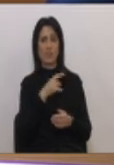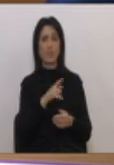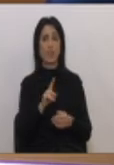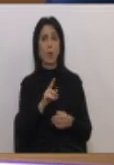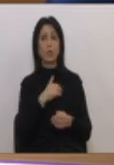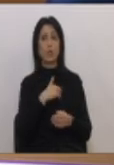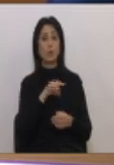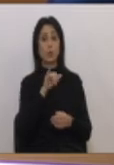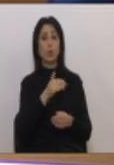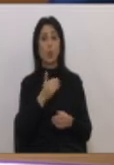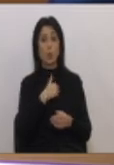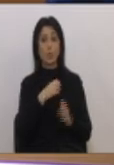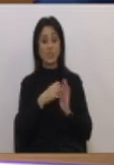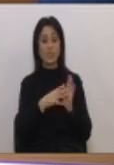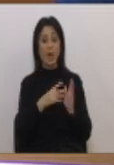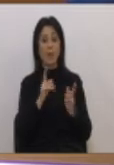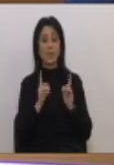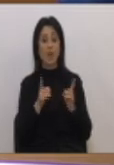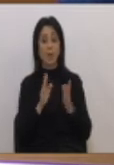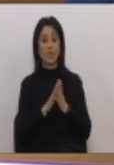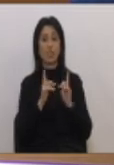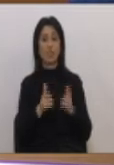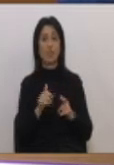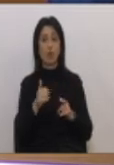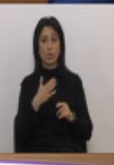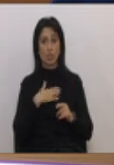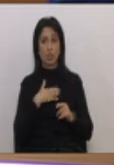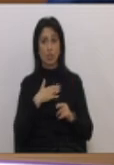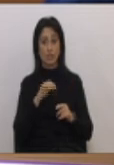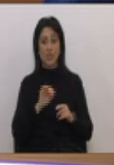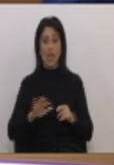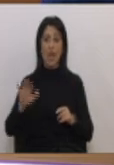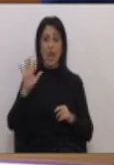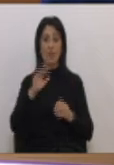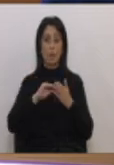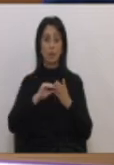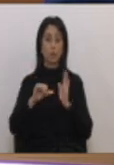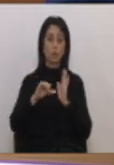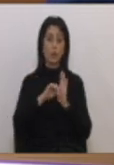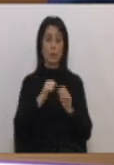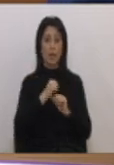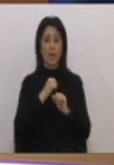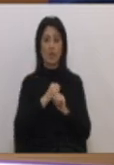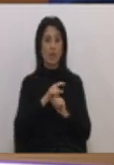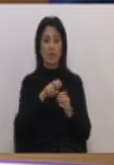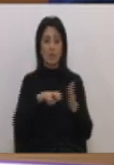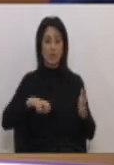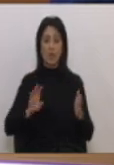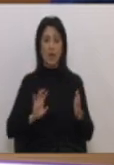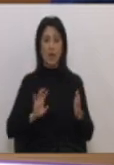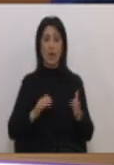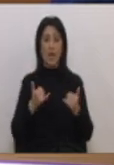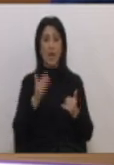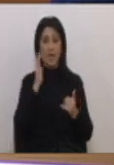რო ამის სურვილი ქონოდა 19 აპრილის შეთანხმებიდან, რომელიც ჩვენი დასავლელი პარტნიორების შუამდგომლობით გაფორმდა, კი არ გახვიდოდით,